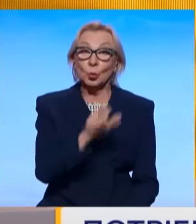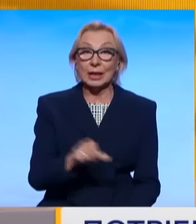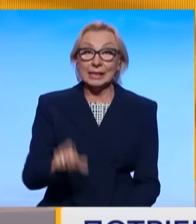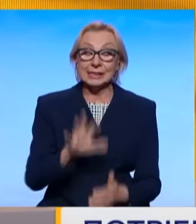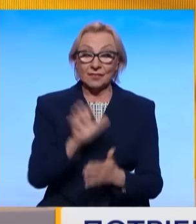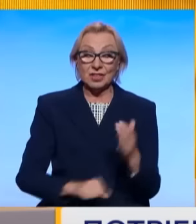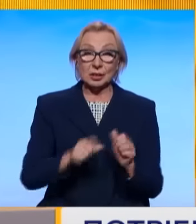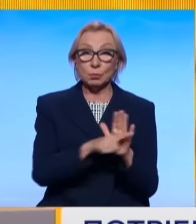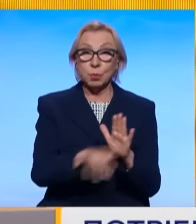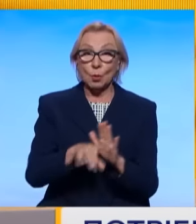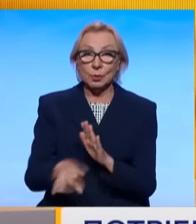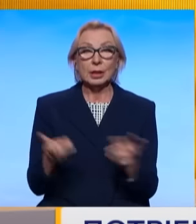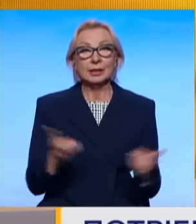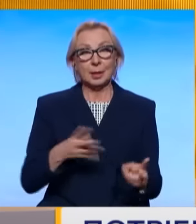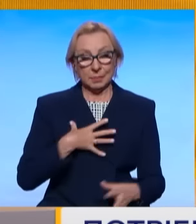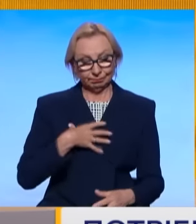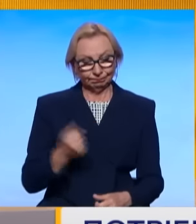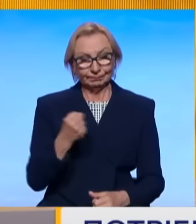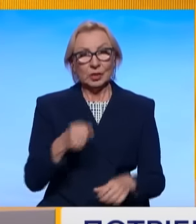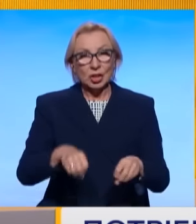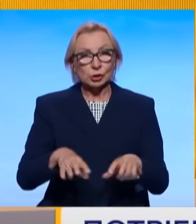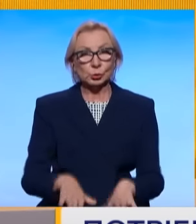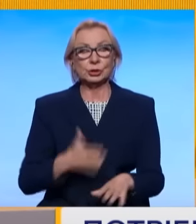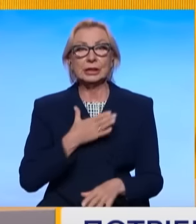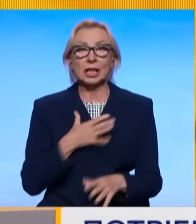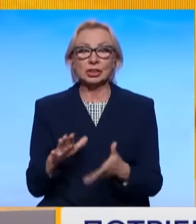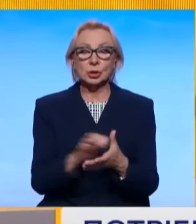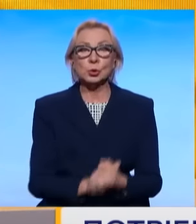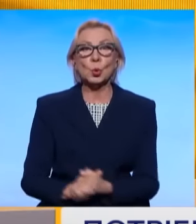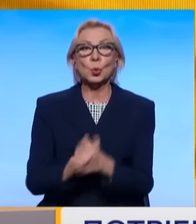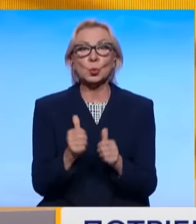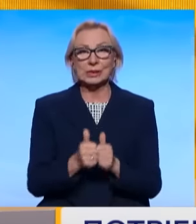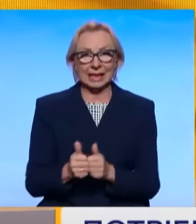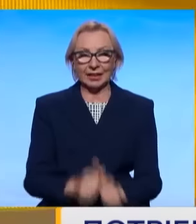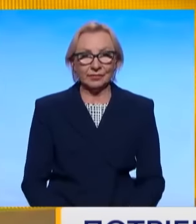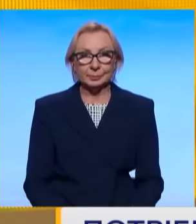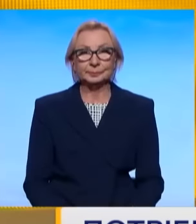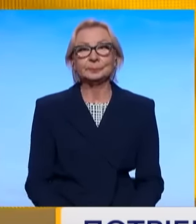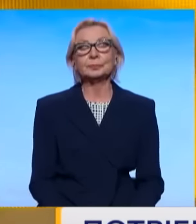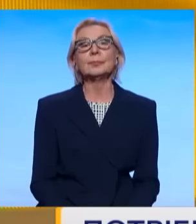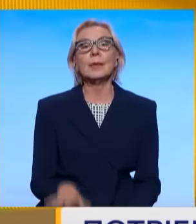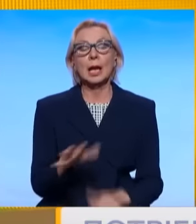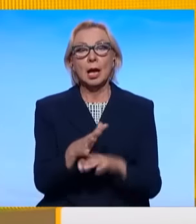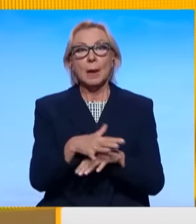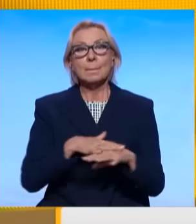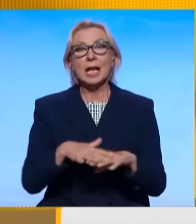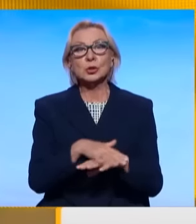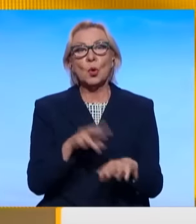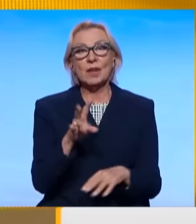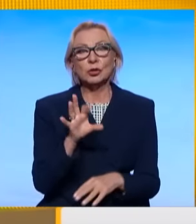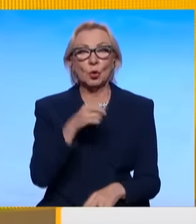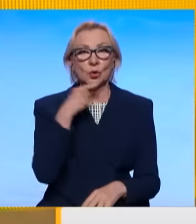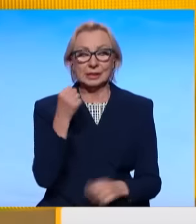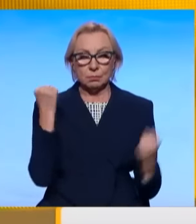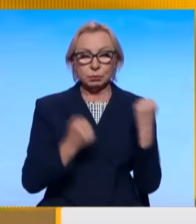потрібна рішучість наших союзників, наголошує Володимир Зеленський. Масовано росіяни били